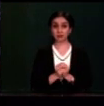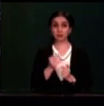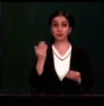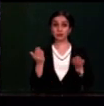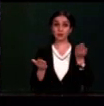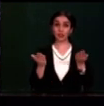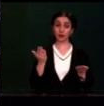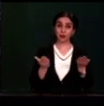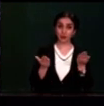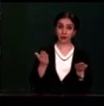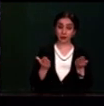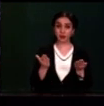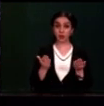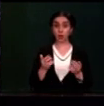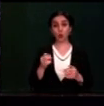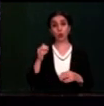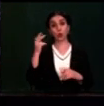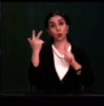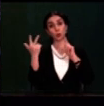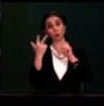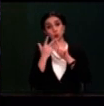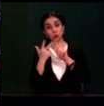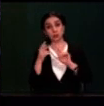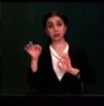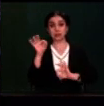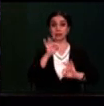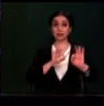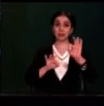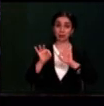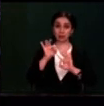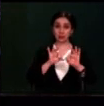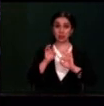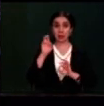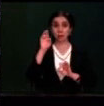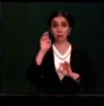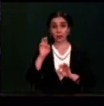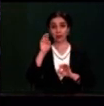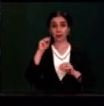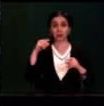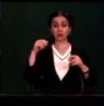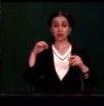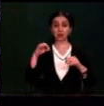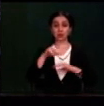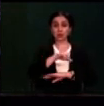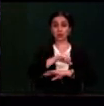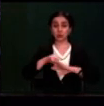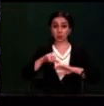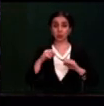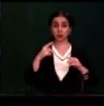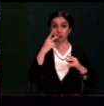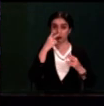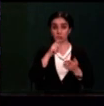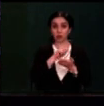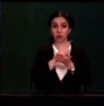agar uchinchi chizmamizda beta tekislikni o'tkazsak, u albatta perpendikulyar